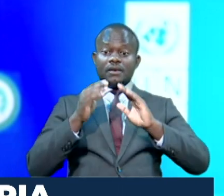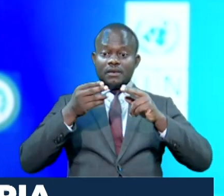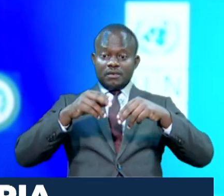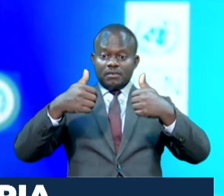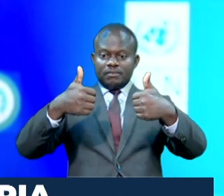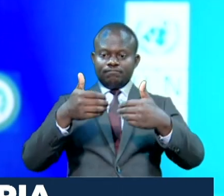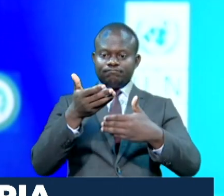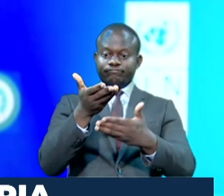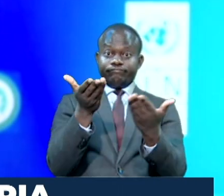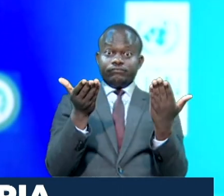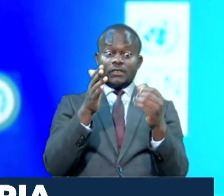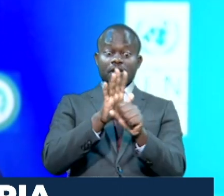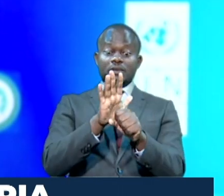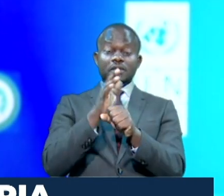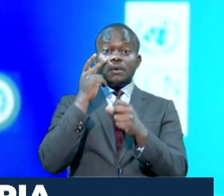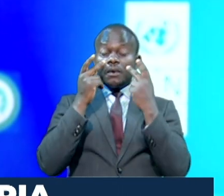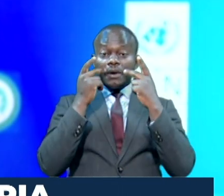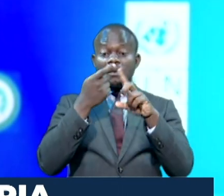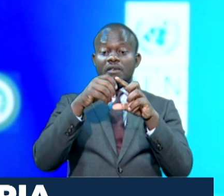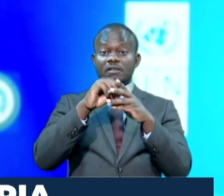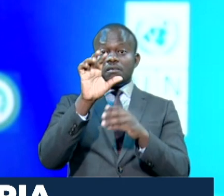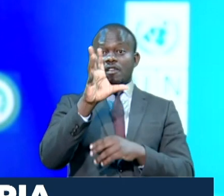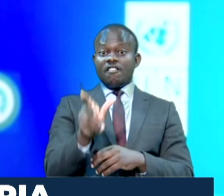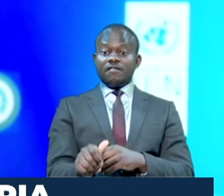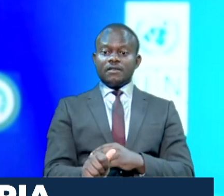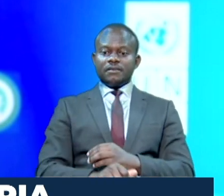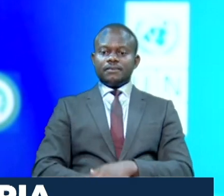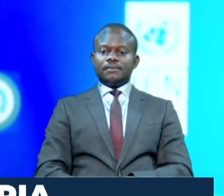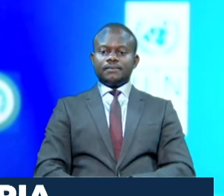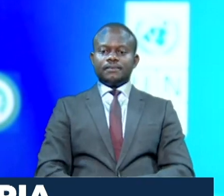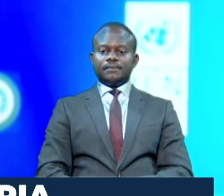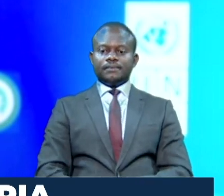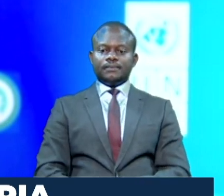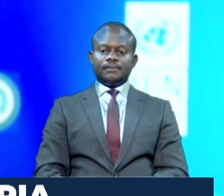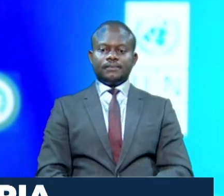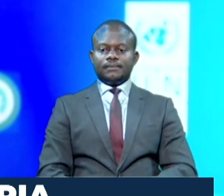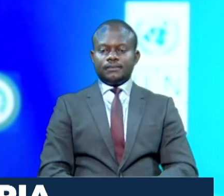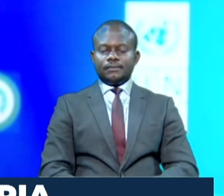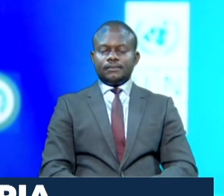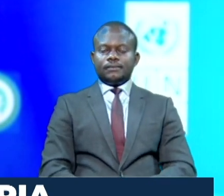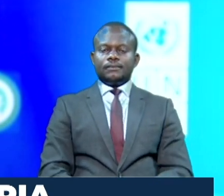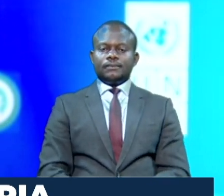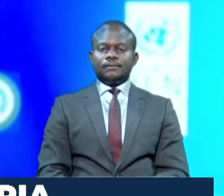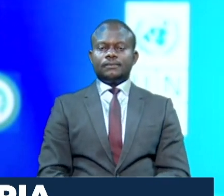bice abenshi usanga bakomoka muri Afurika. In most cases come from Africa.